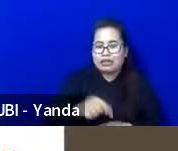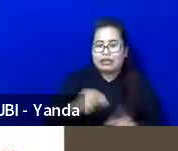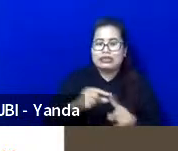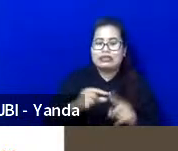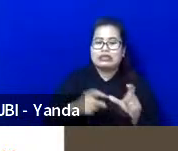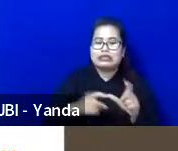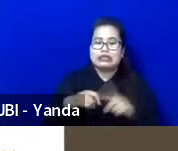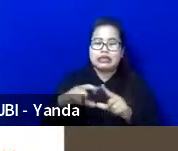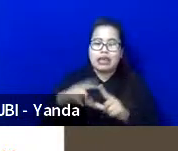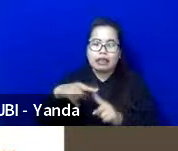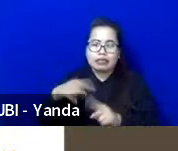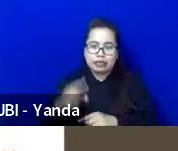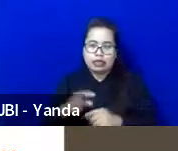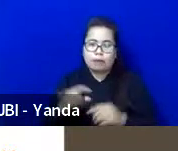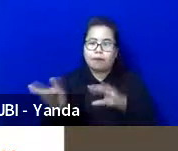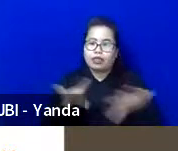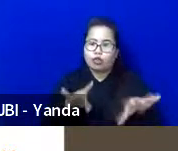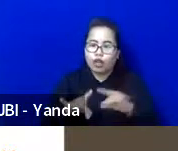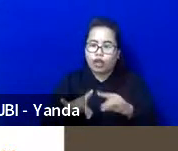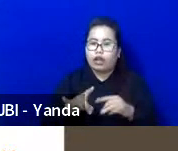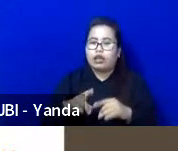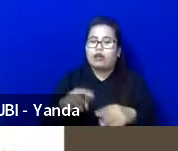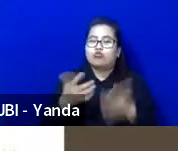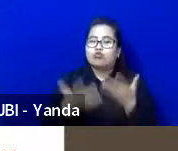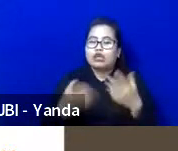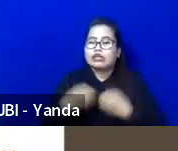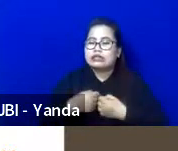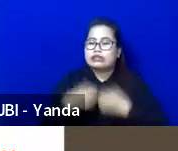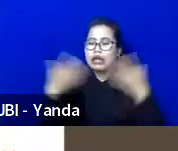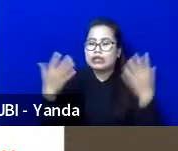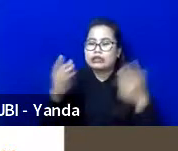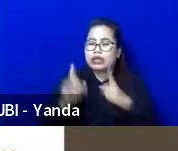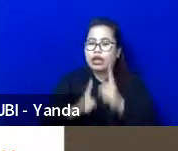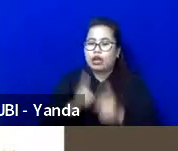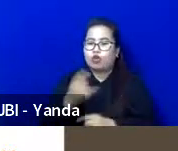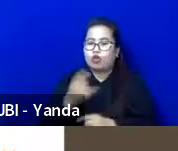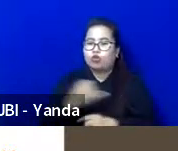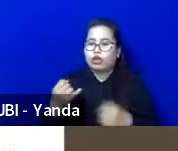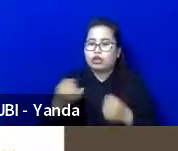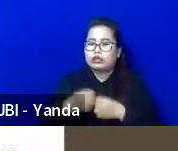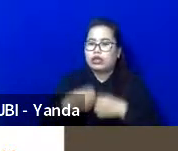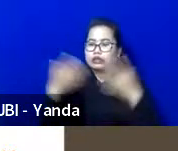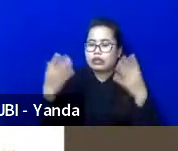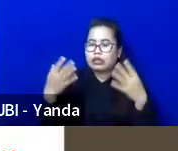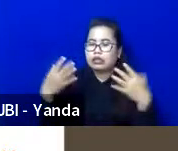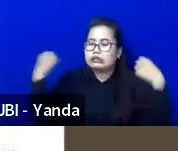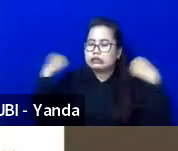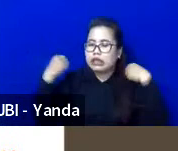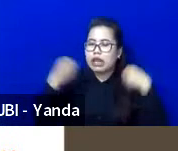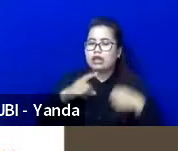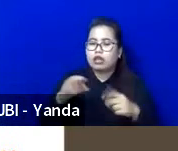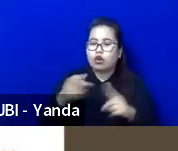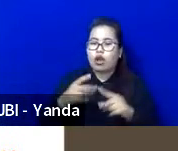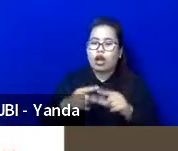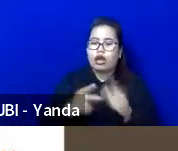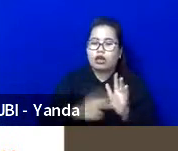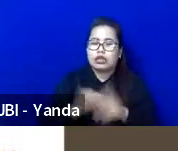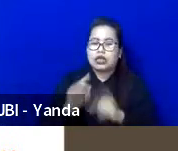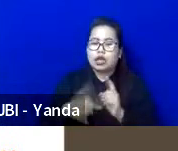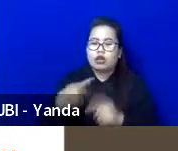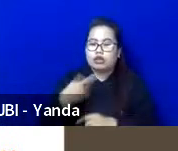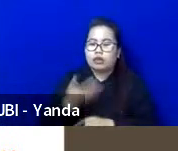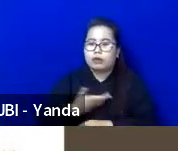itu yang menentukan. Contoh yang paling jelas adalah surat keterangan sehat rohani apabila kita ingin bekerja.